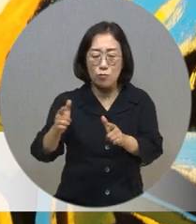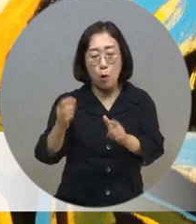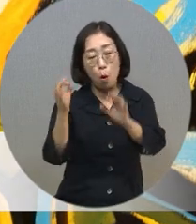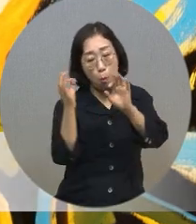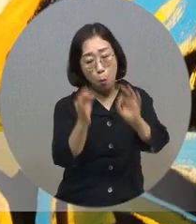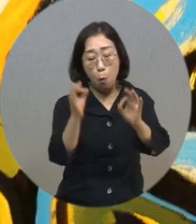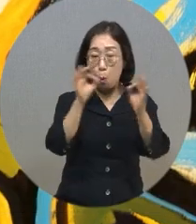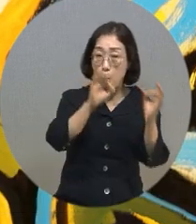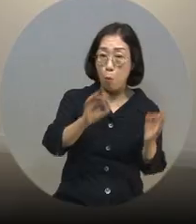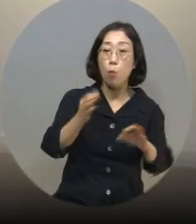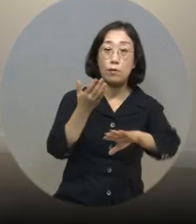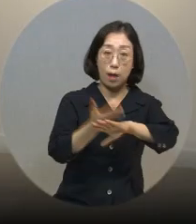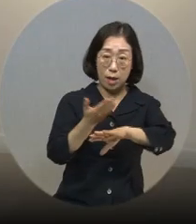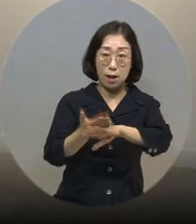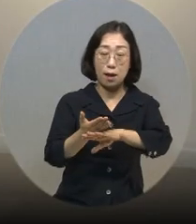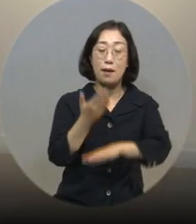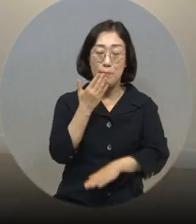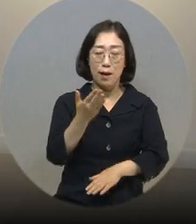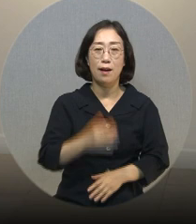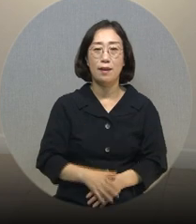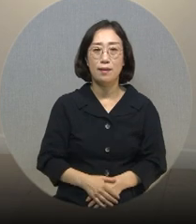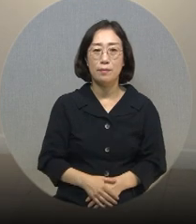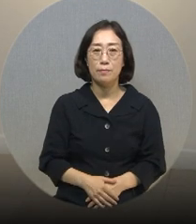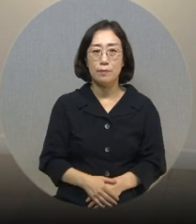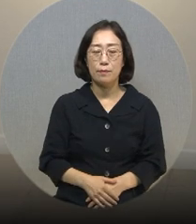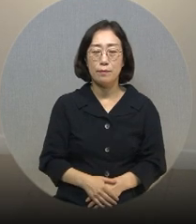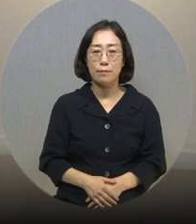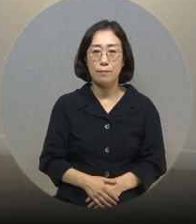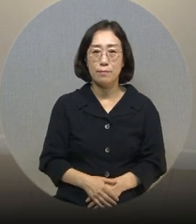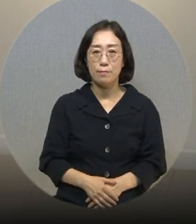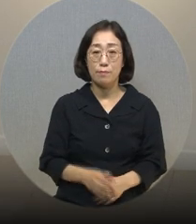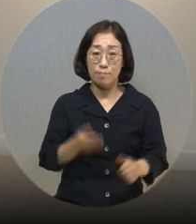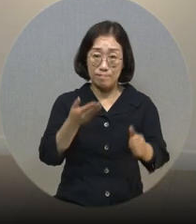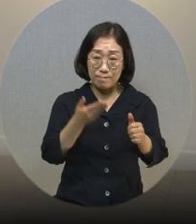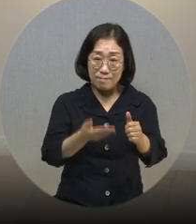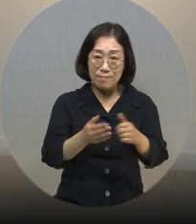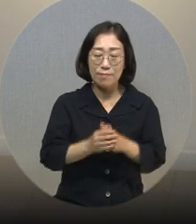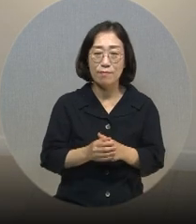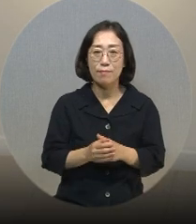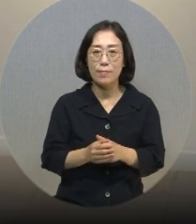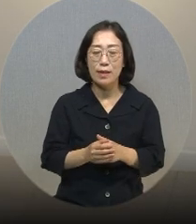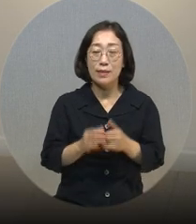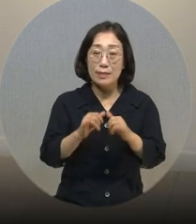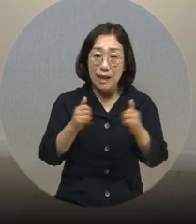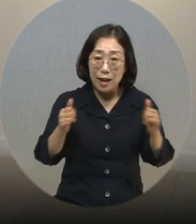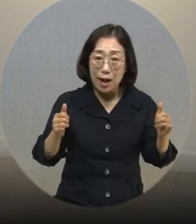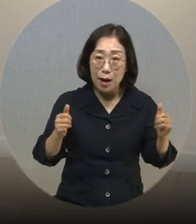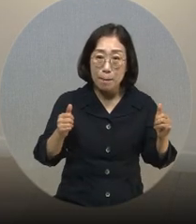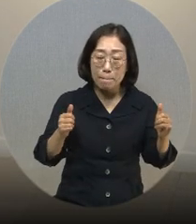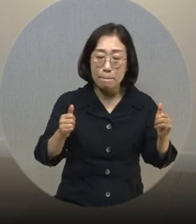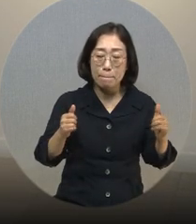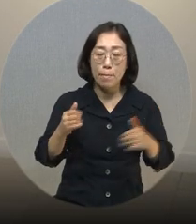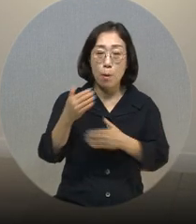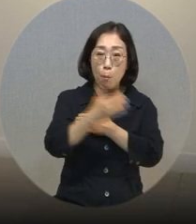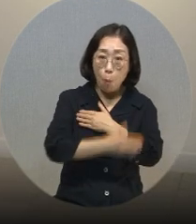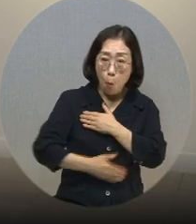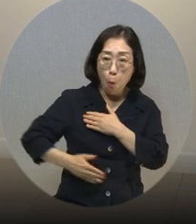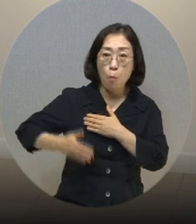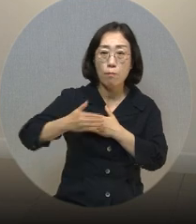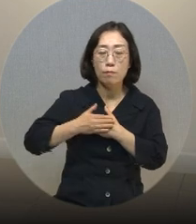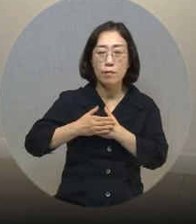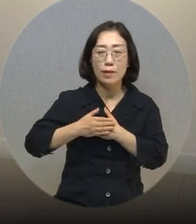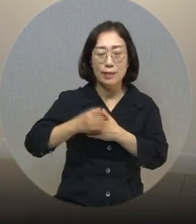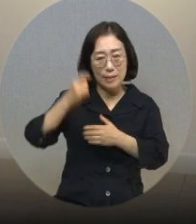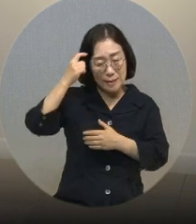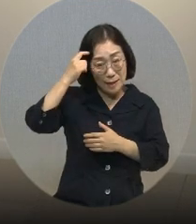해석될 수 있게끔 작가는 인간의 생체 리듬에 존재하는 시간의 차이를